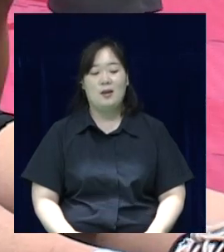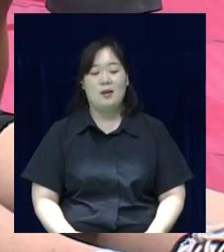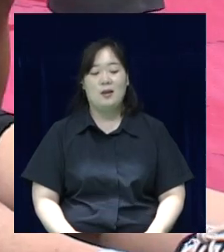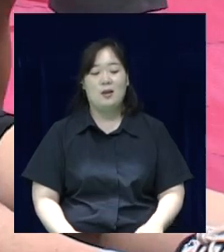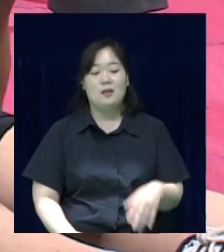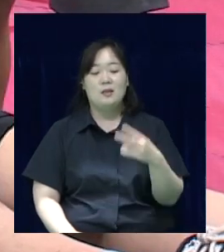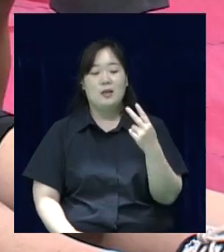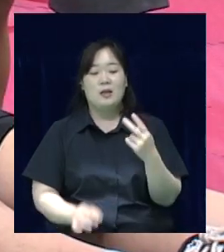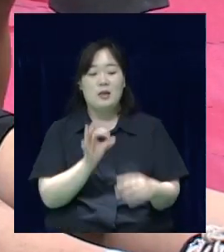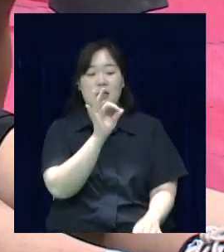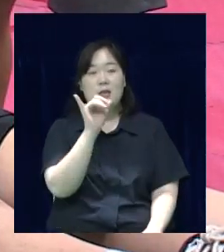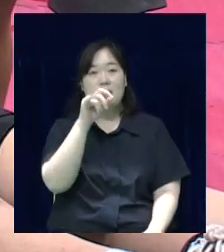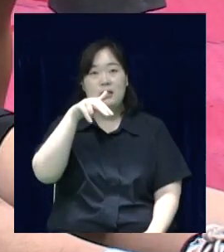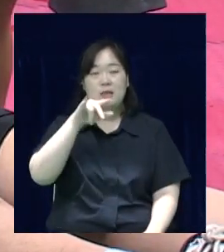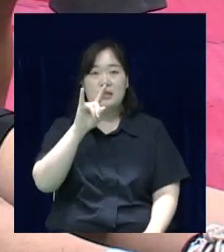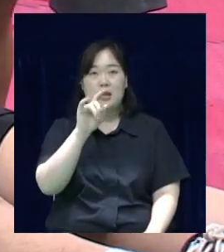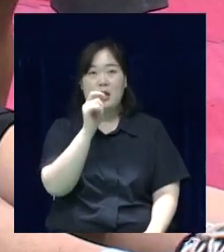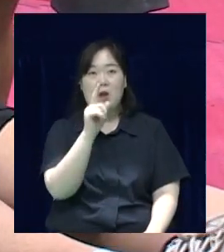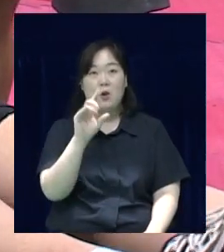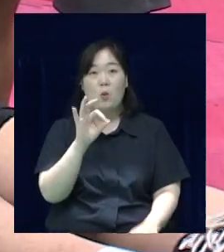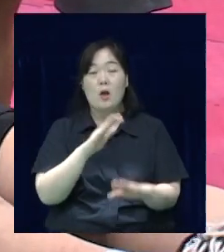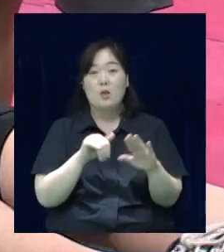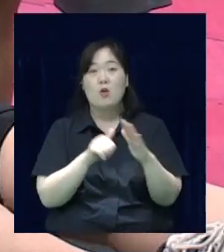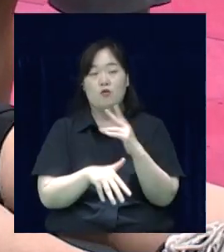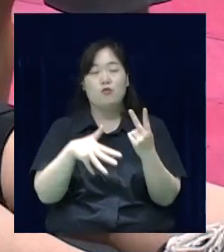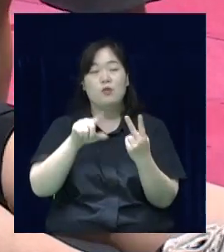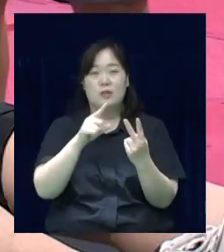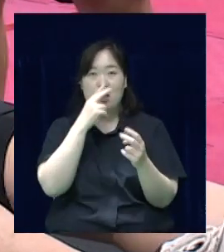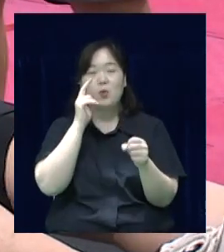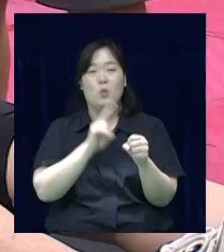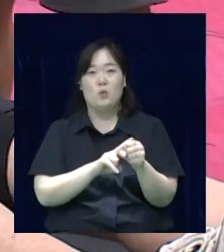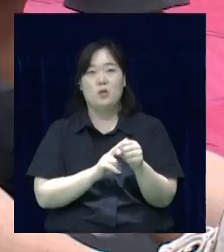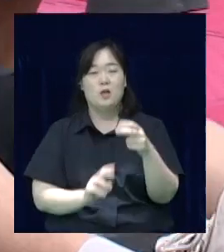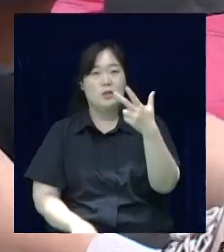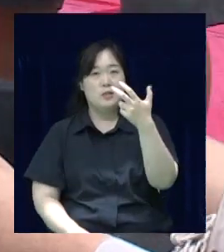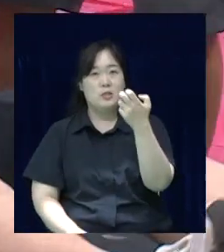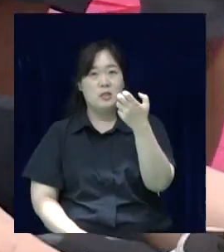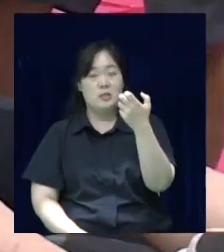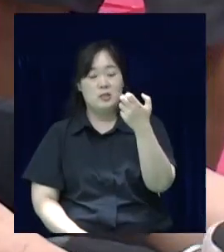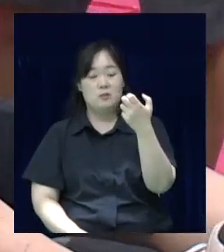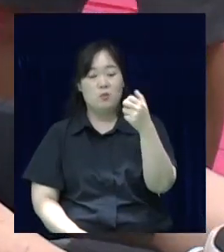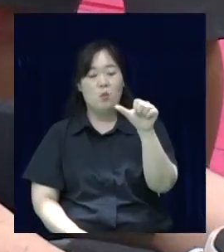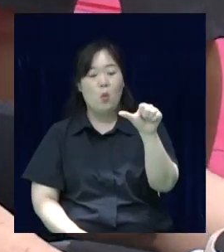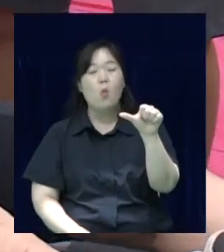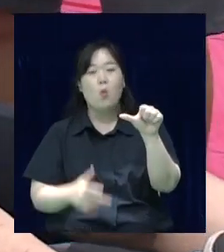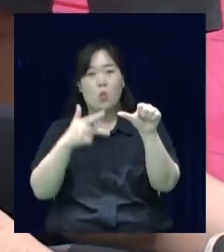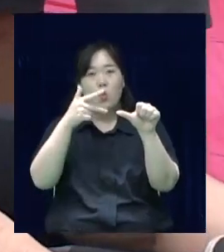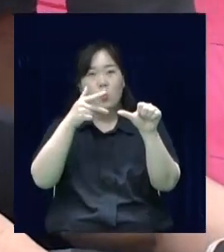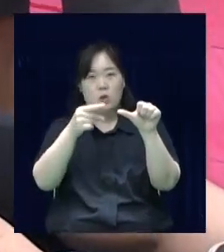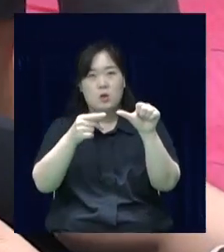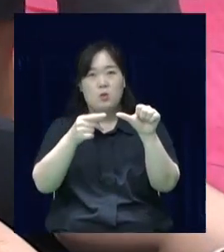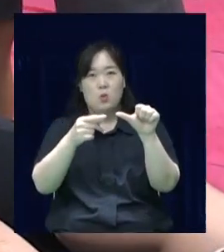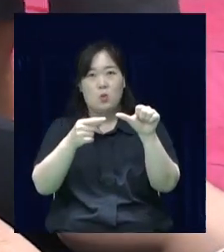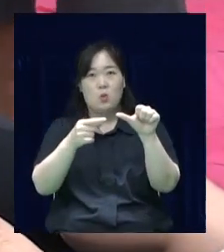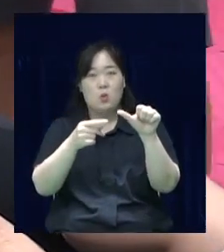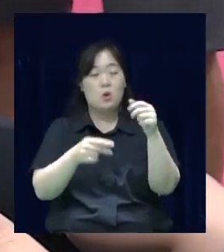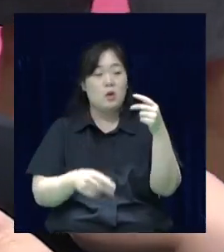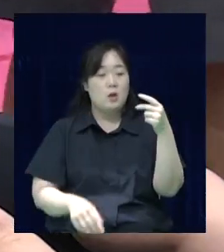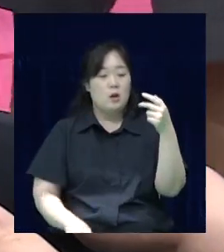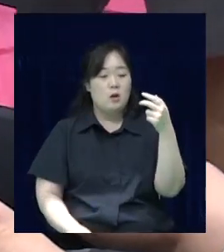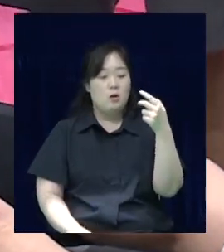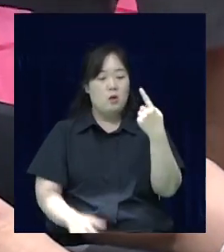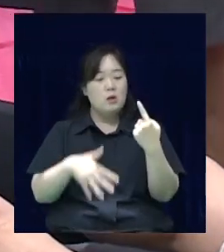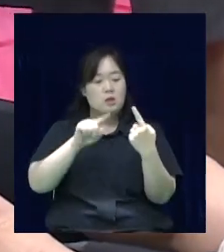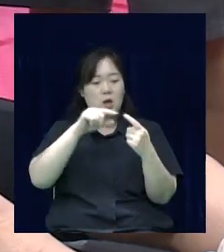들어왔습니다. 이재관 선수가 이제 다시 한번 2차 시도를 이어가겠고 75kg을 네. 선택을 했습니다. 1차 시도는 70kg 실패를